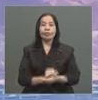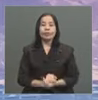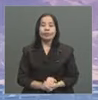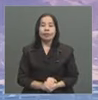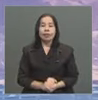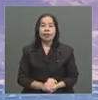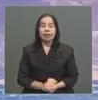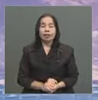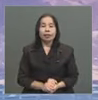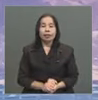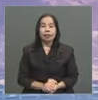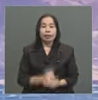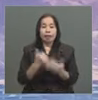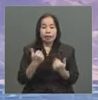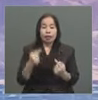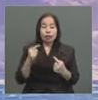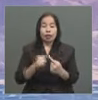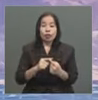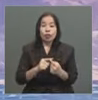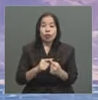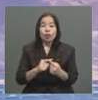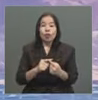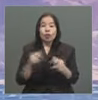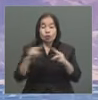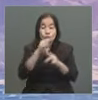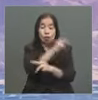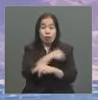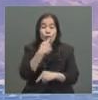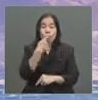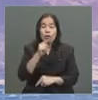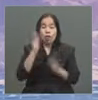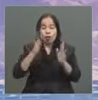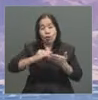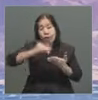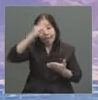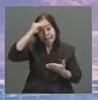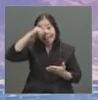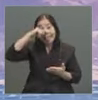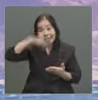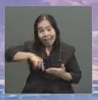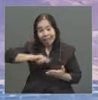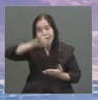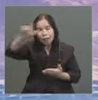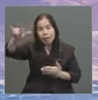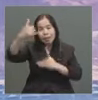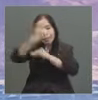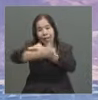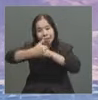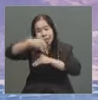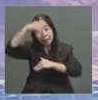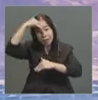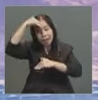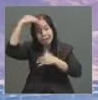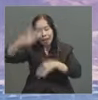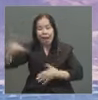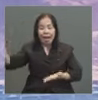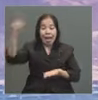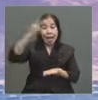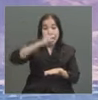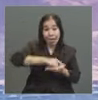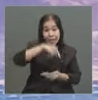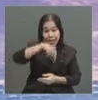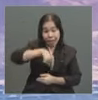ในส่วนของที่คุณหมอพูดถึงเรื่องการกลับมาของนักเรียนไทยนะฮะในส่วนของโครงการแลกเปลี่ย